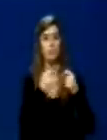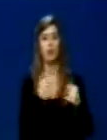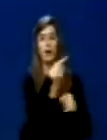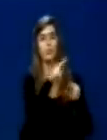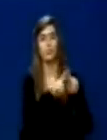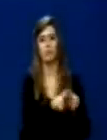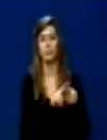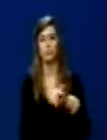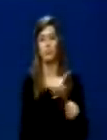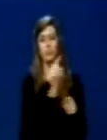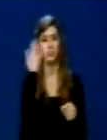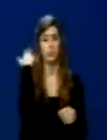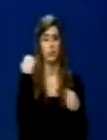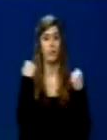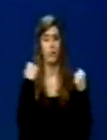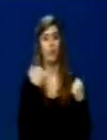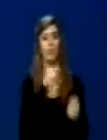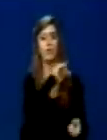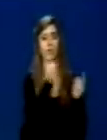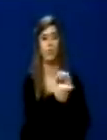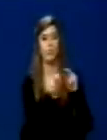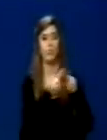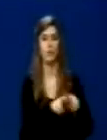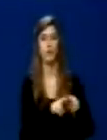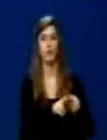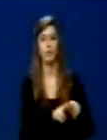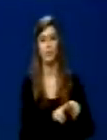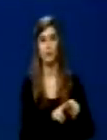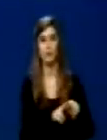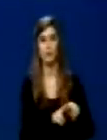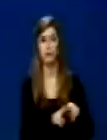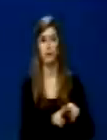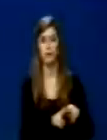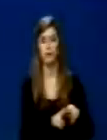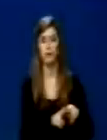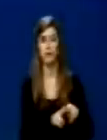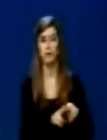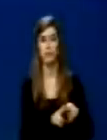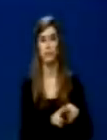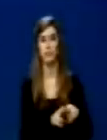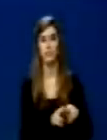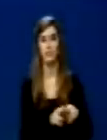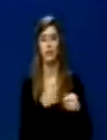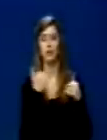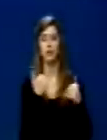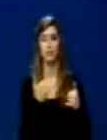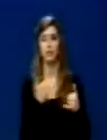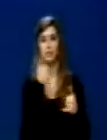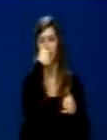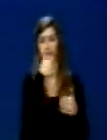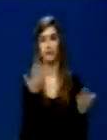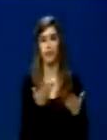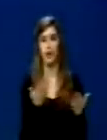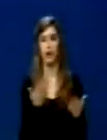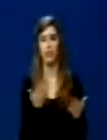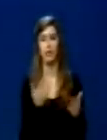prej një giganti ekonomik bosht të zhvillimit ekonomik të një hapsire shumë të madhe sa Kosova, tash është ndruar